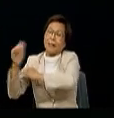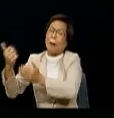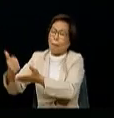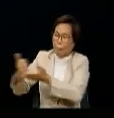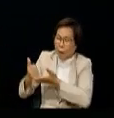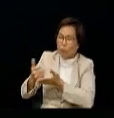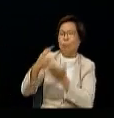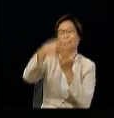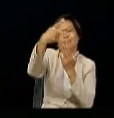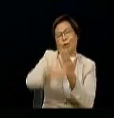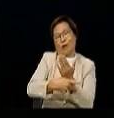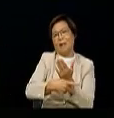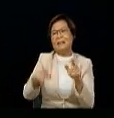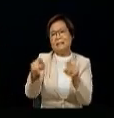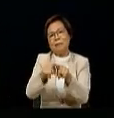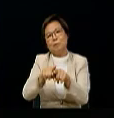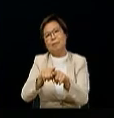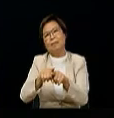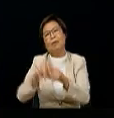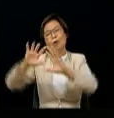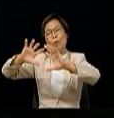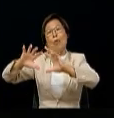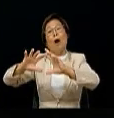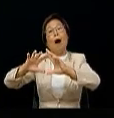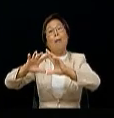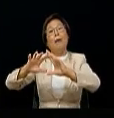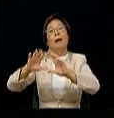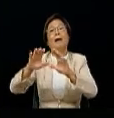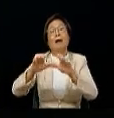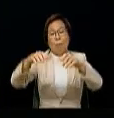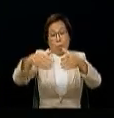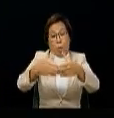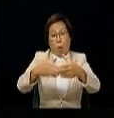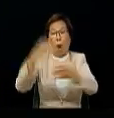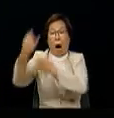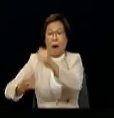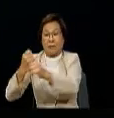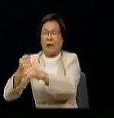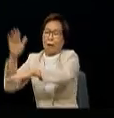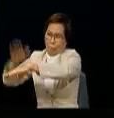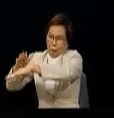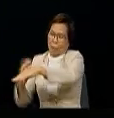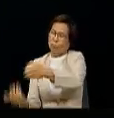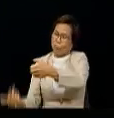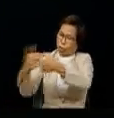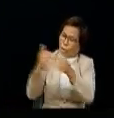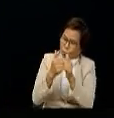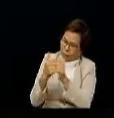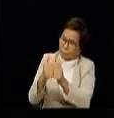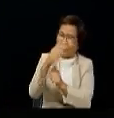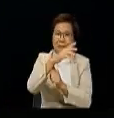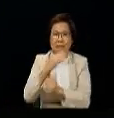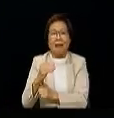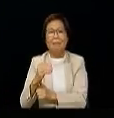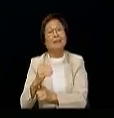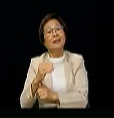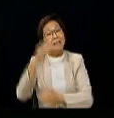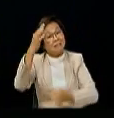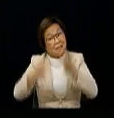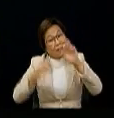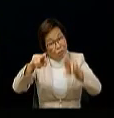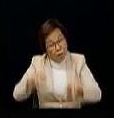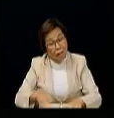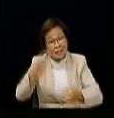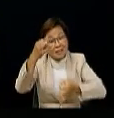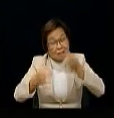ini dan juga dengan badan-badan antarabangsa ia mungkin boleh kita aja sama disamping skillnya